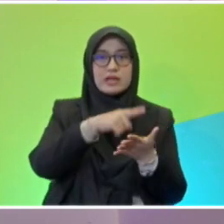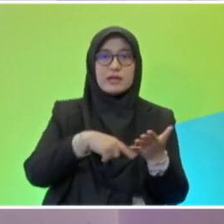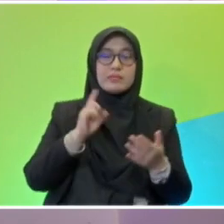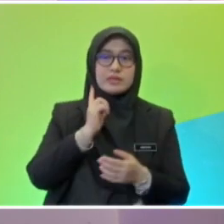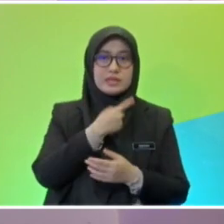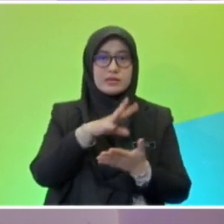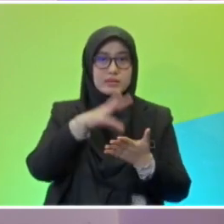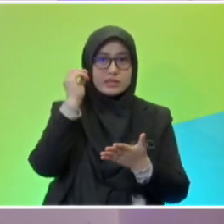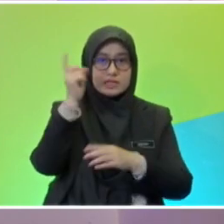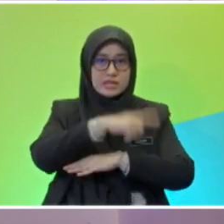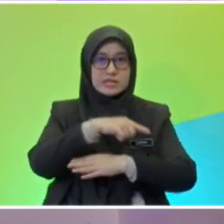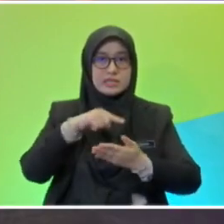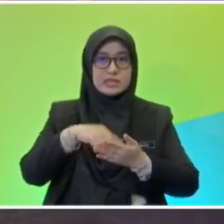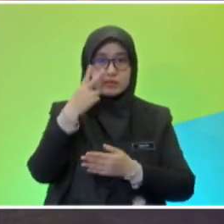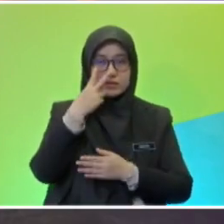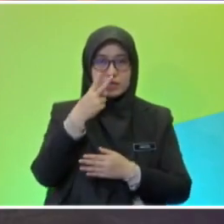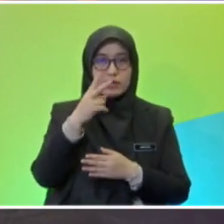rujuk kepada lima